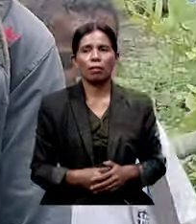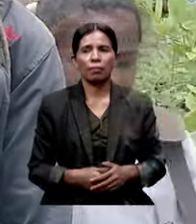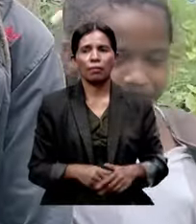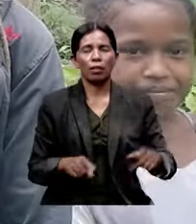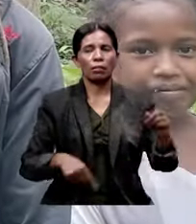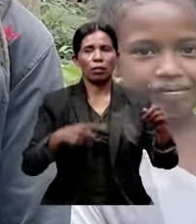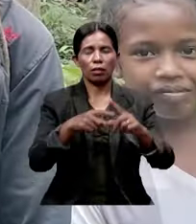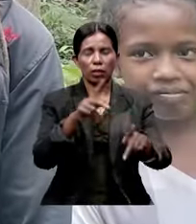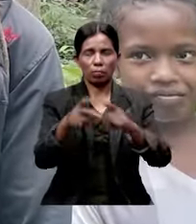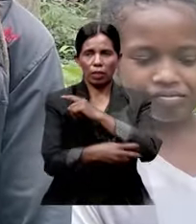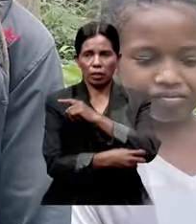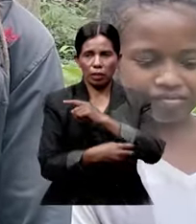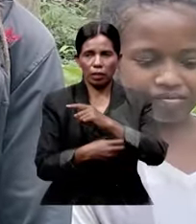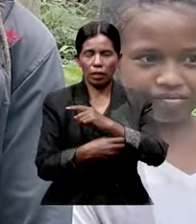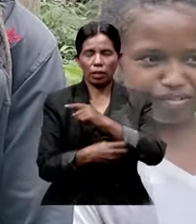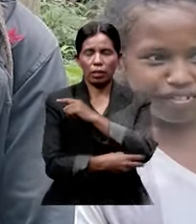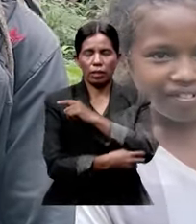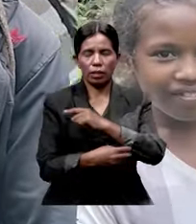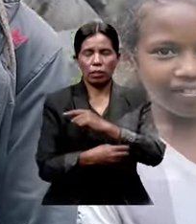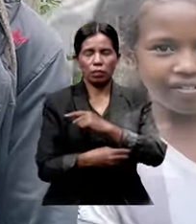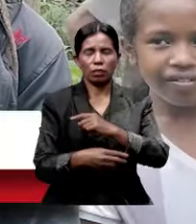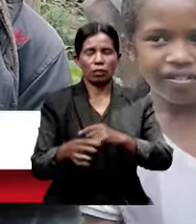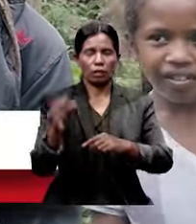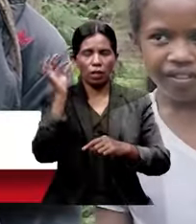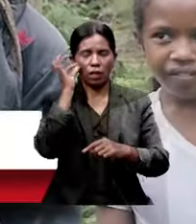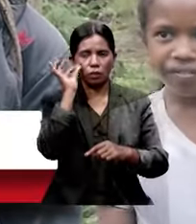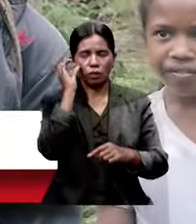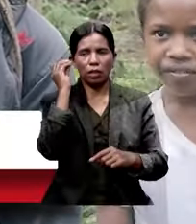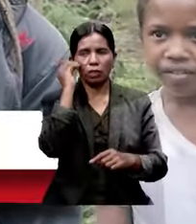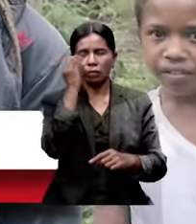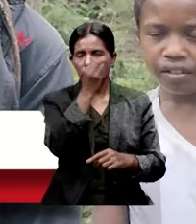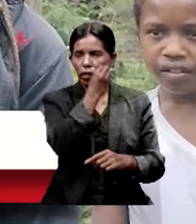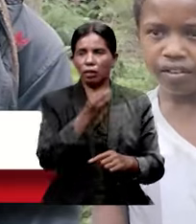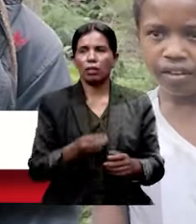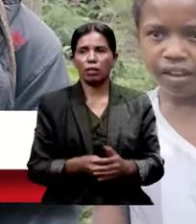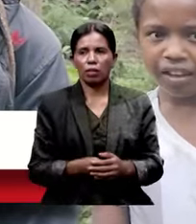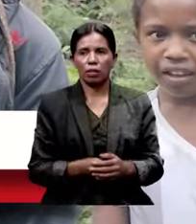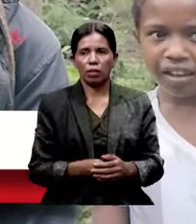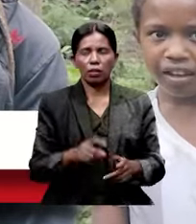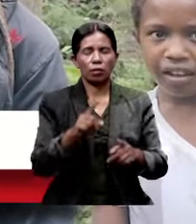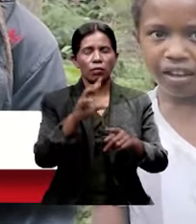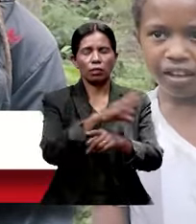nak salah kerja. Nah, gua musia ida, gua ida 50%.